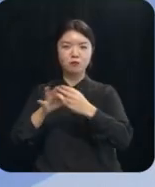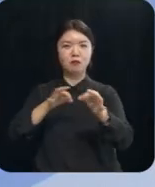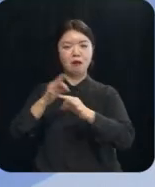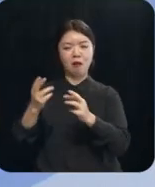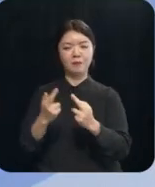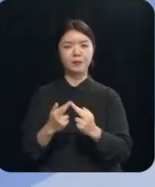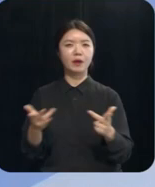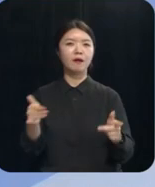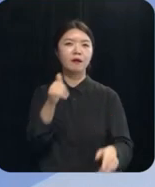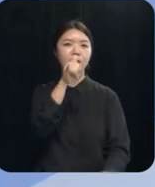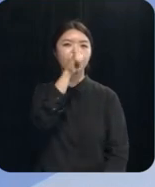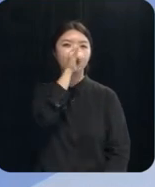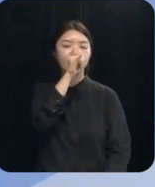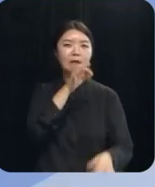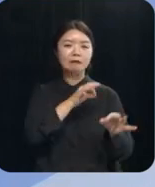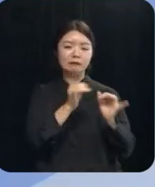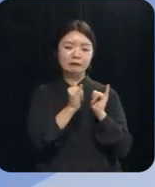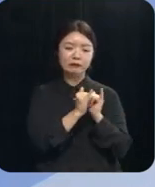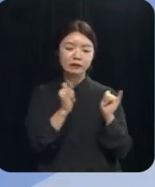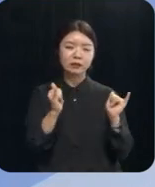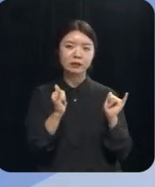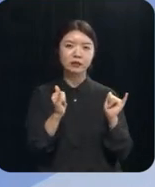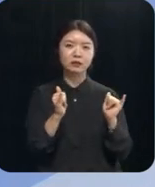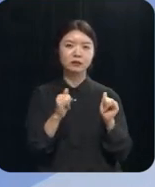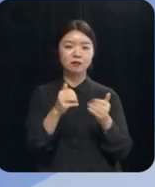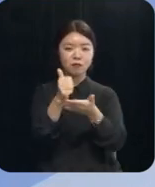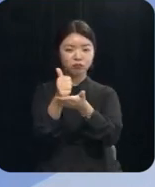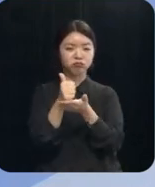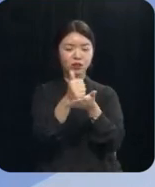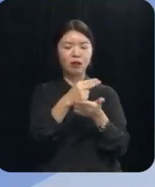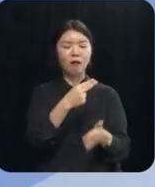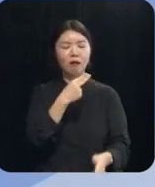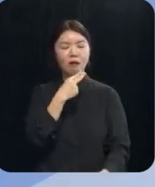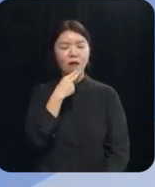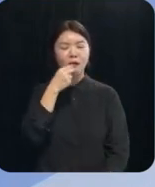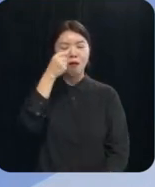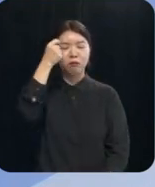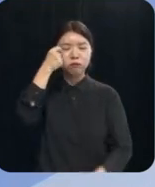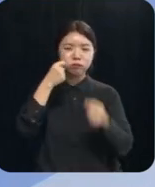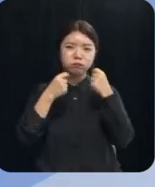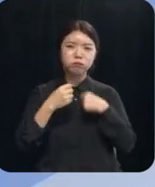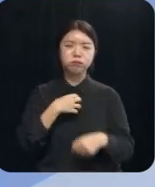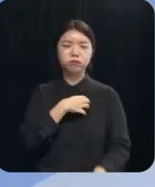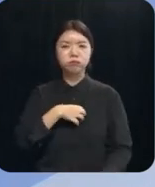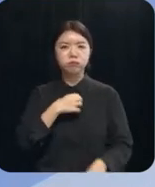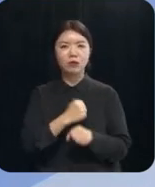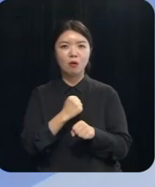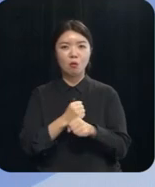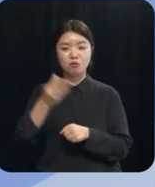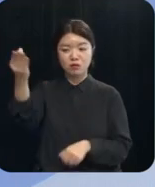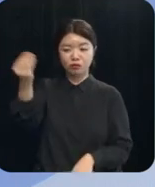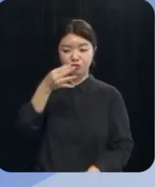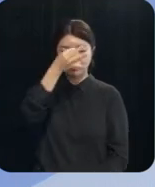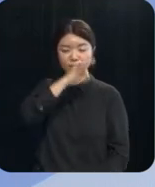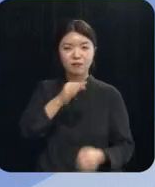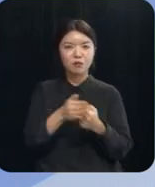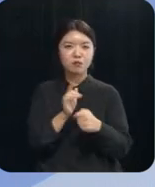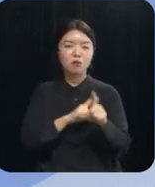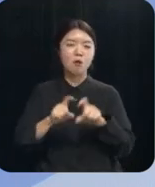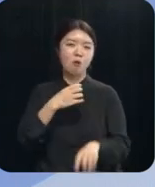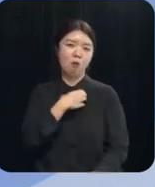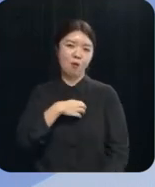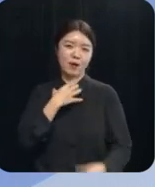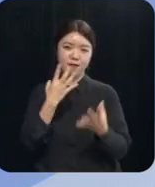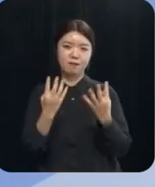비어있고 상인들은 손님이 없다고 아우성이고 대출이자 때문에 걱정을 많이 하십니다.